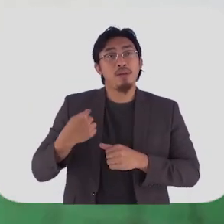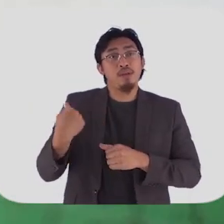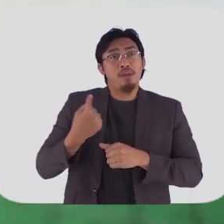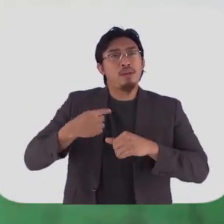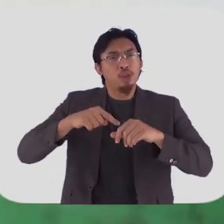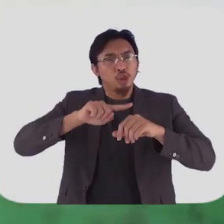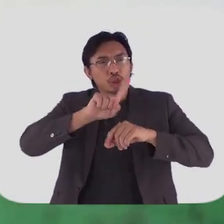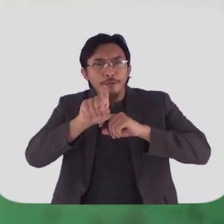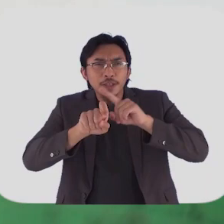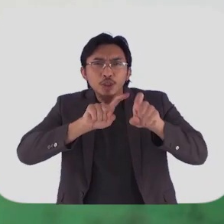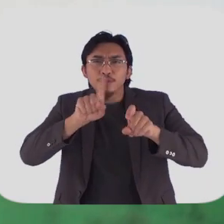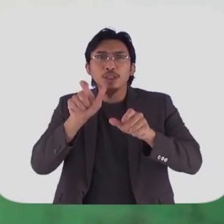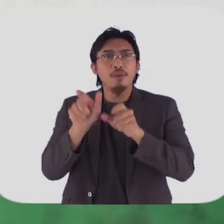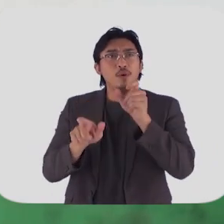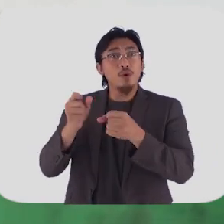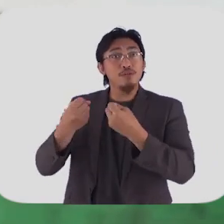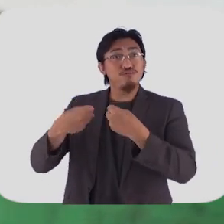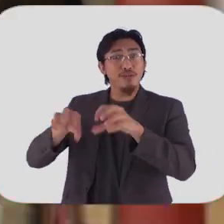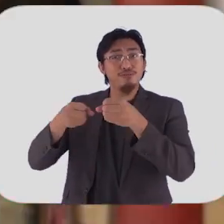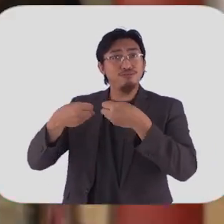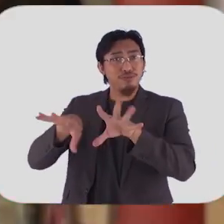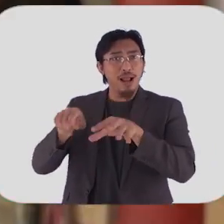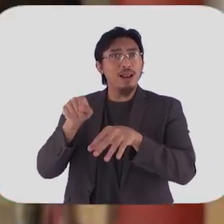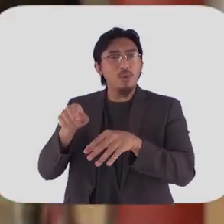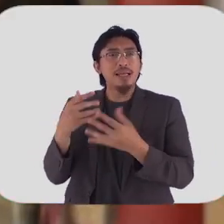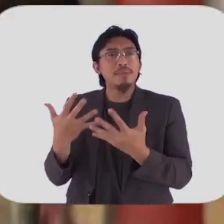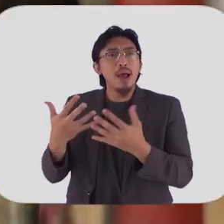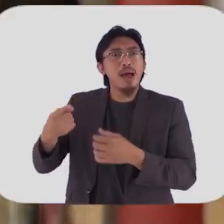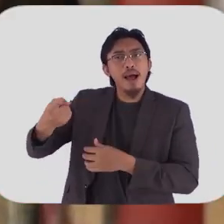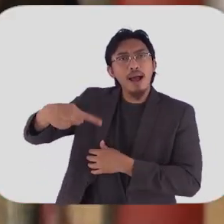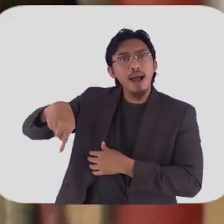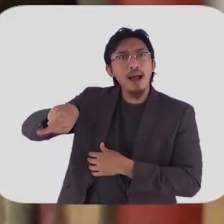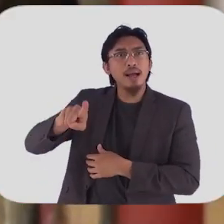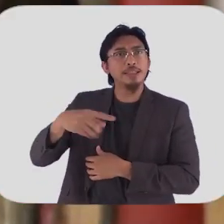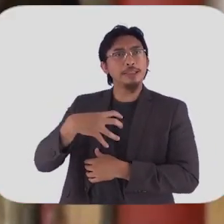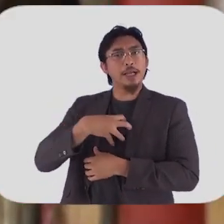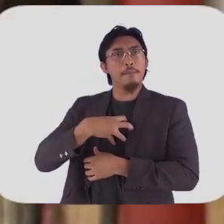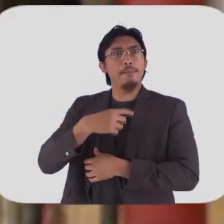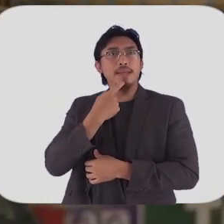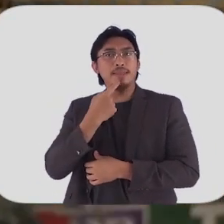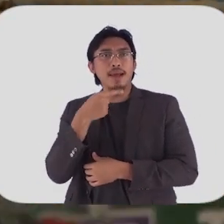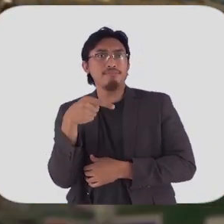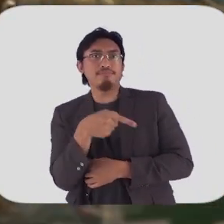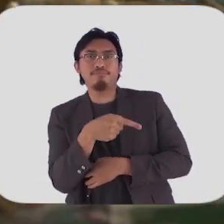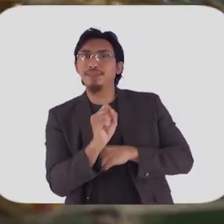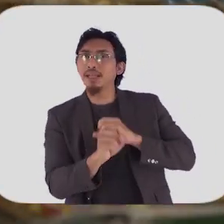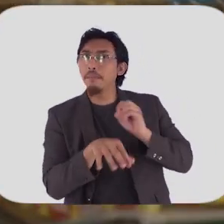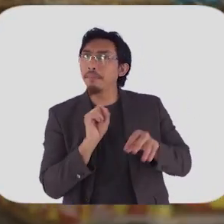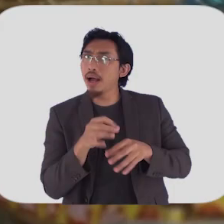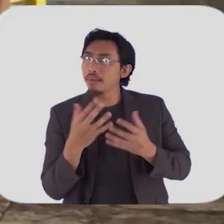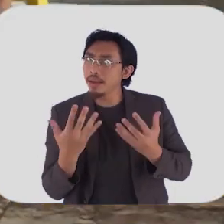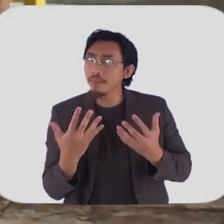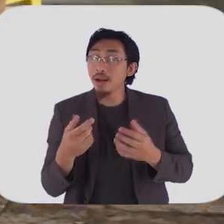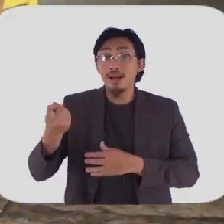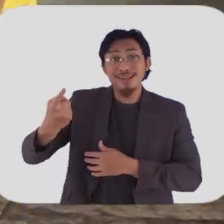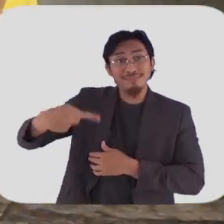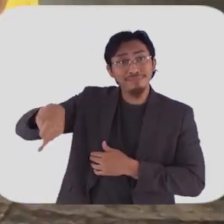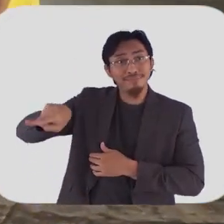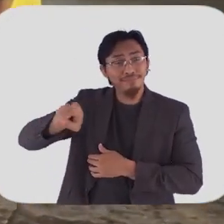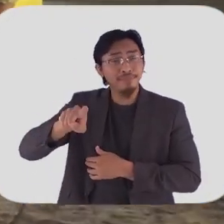Kami melakukan survei kepada para pedagang bagaimana sikap mereka sebenarnya terhadap